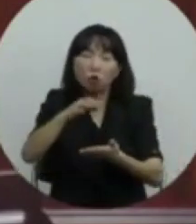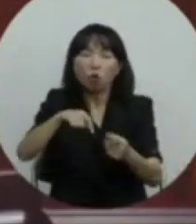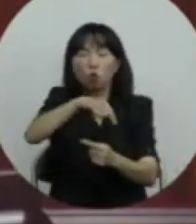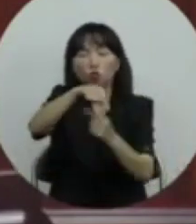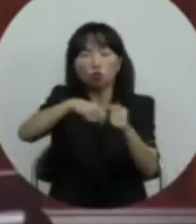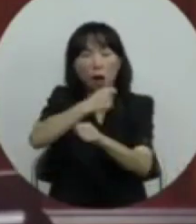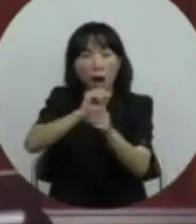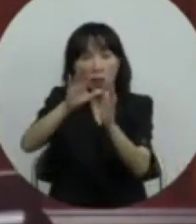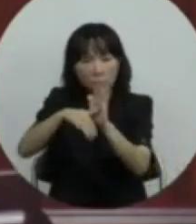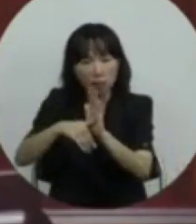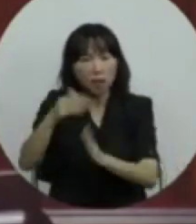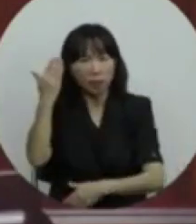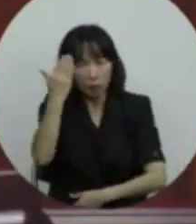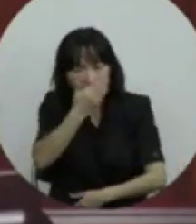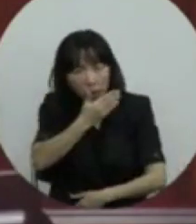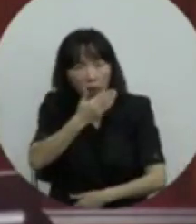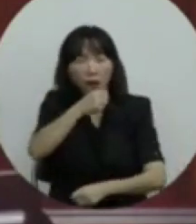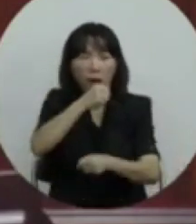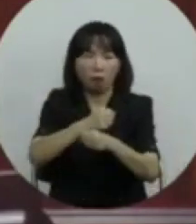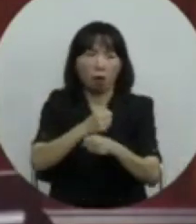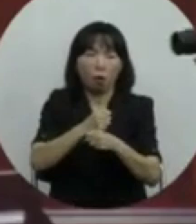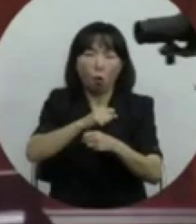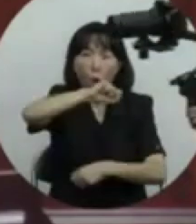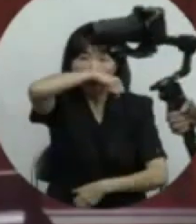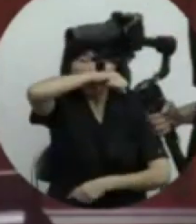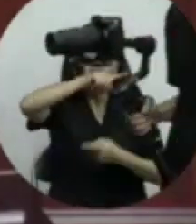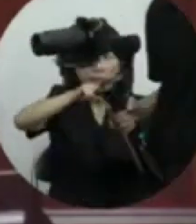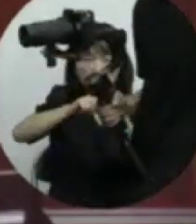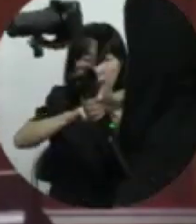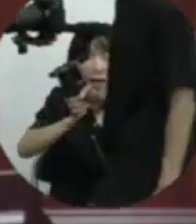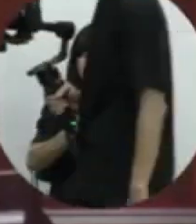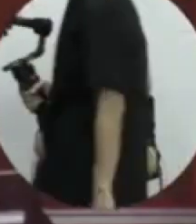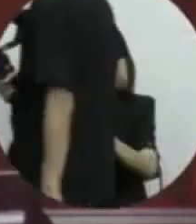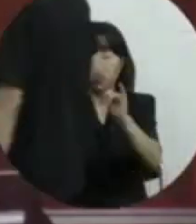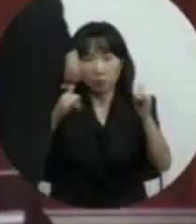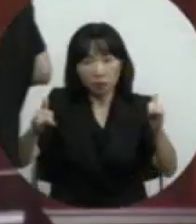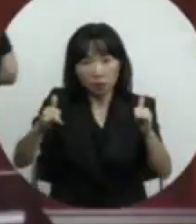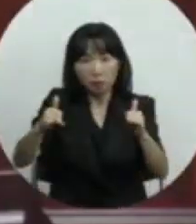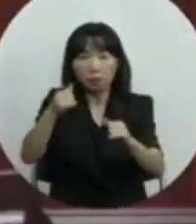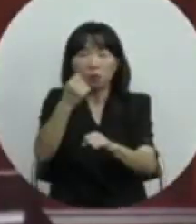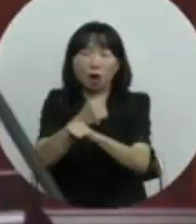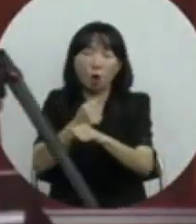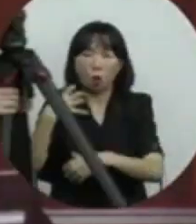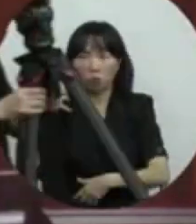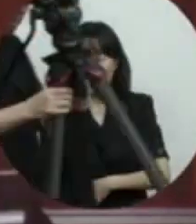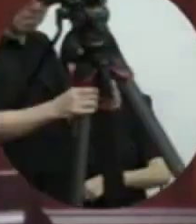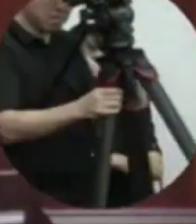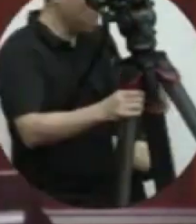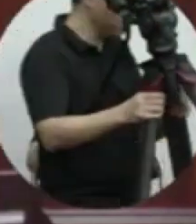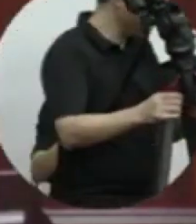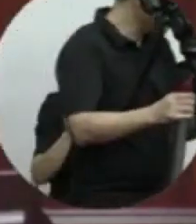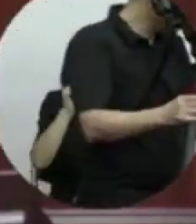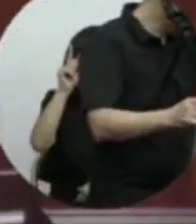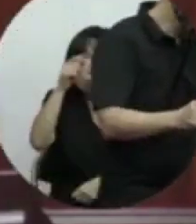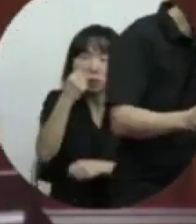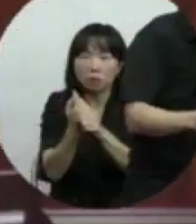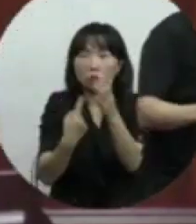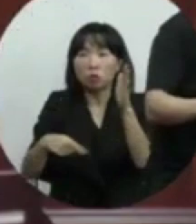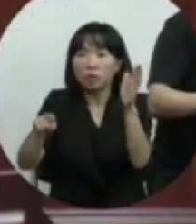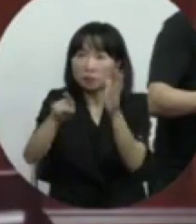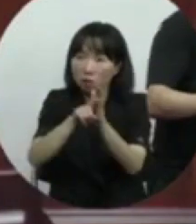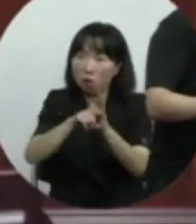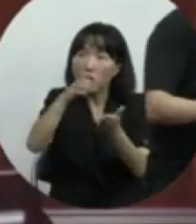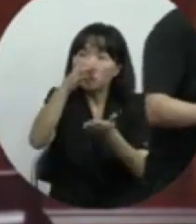투명성과 민주성을 확대하고 예산에 대한 시민의 통제를 통해 책임성을 높이는 등